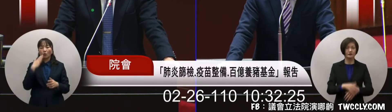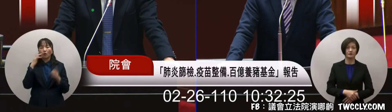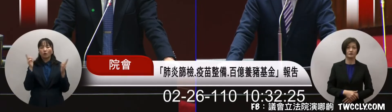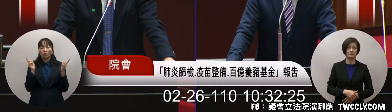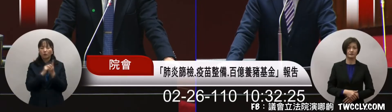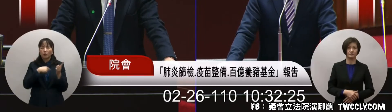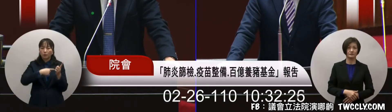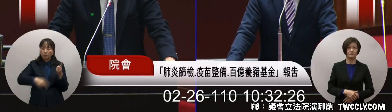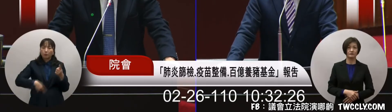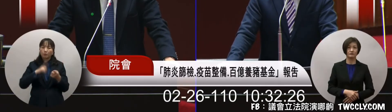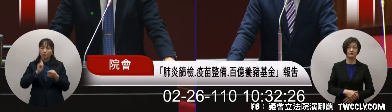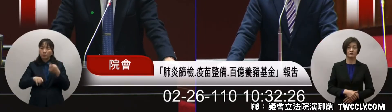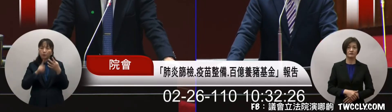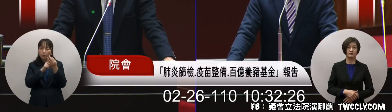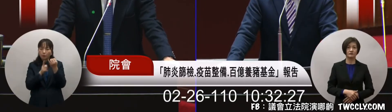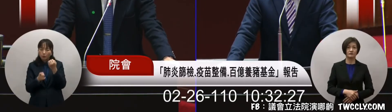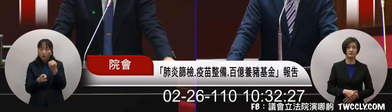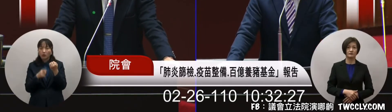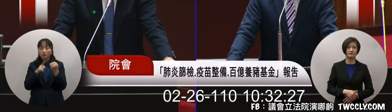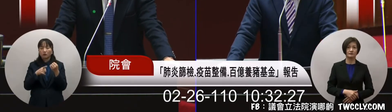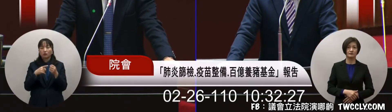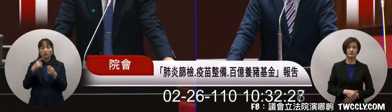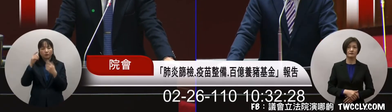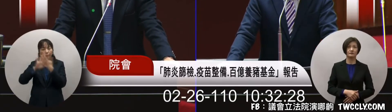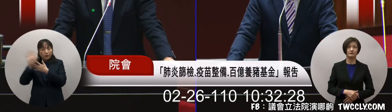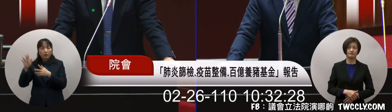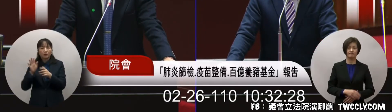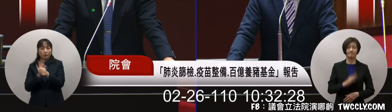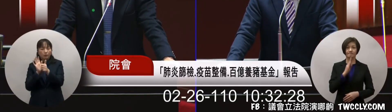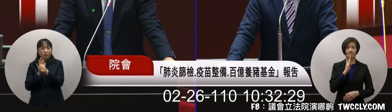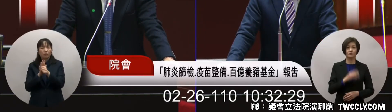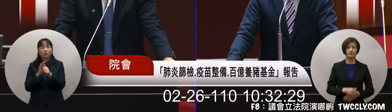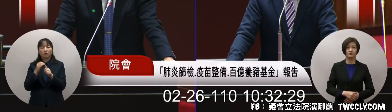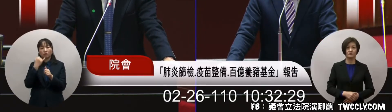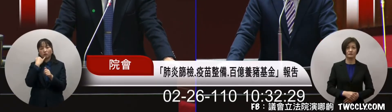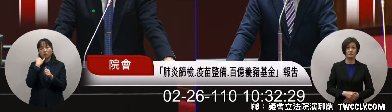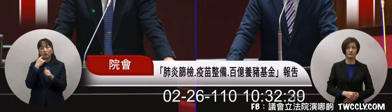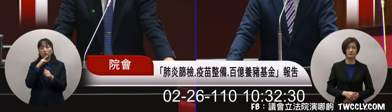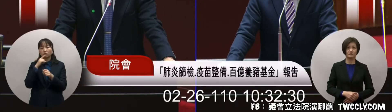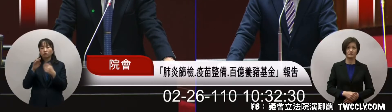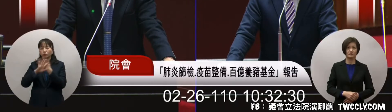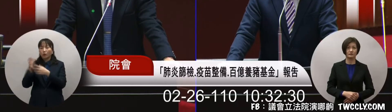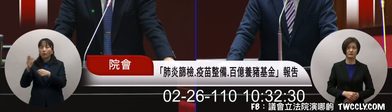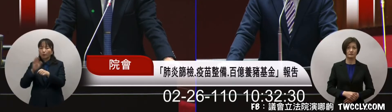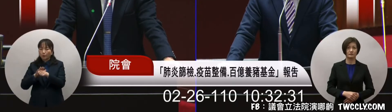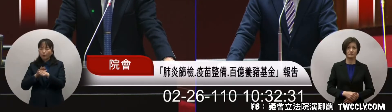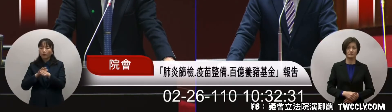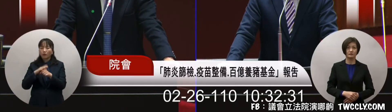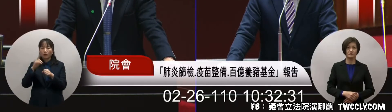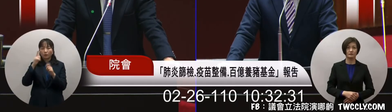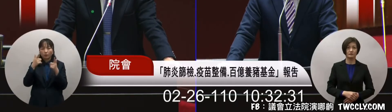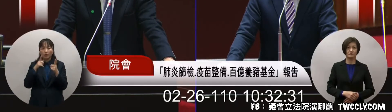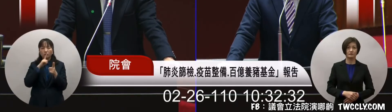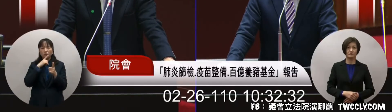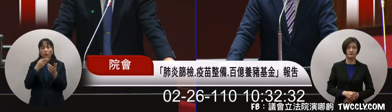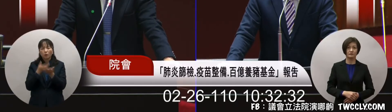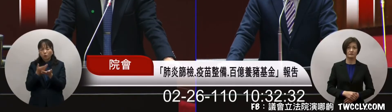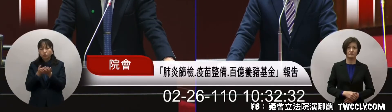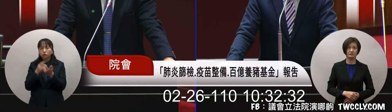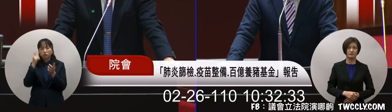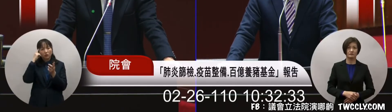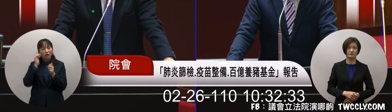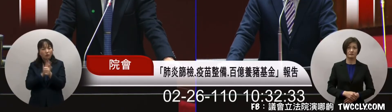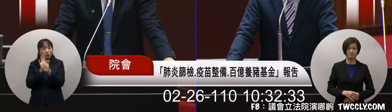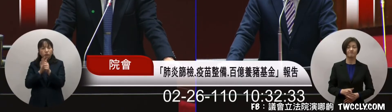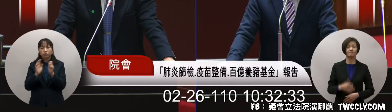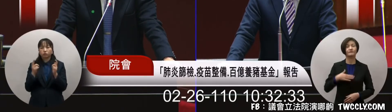应，我们也有这些相关的救济补偿办法。 是， 好，那会用补偿的方式，而不是用赔偿的方式来做。 患 者